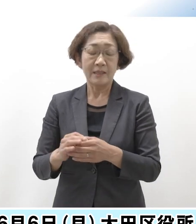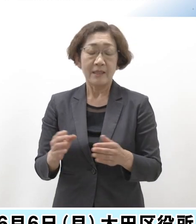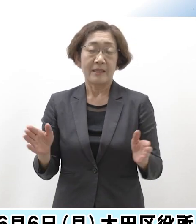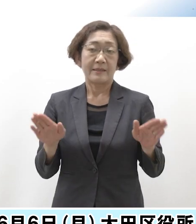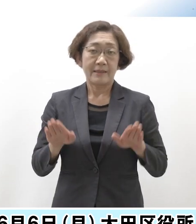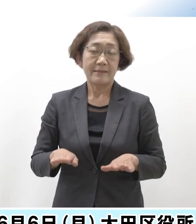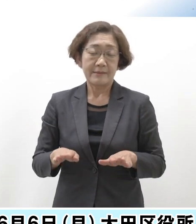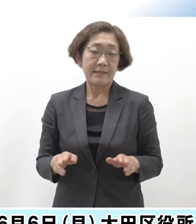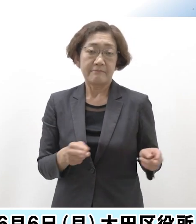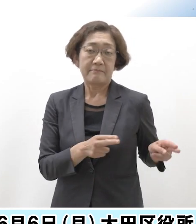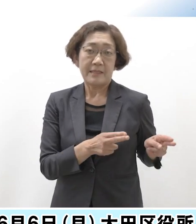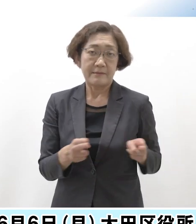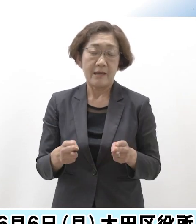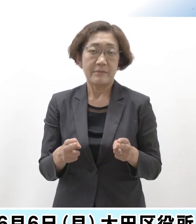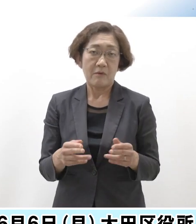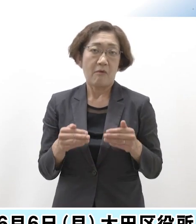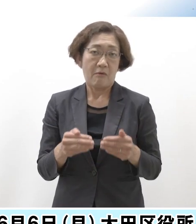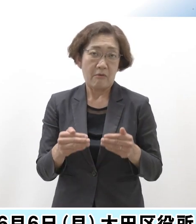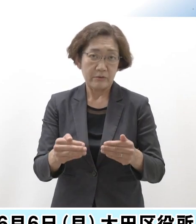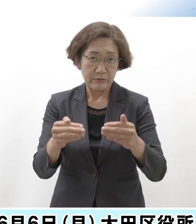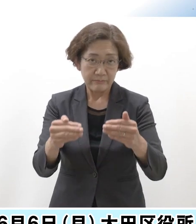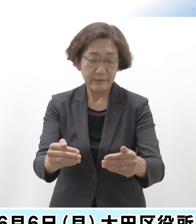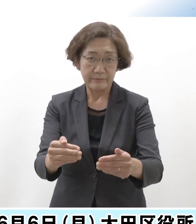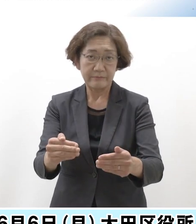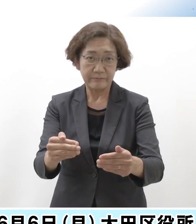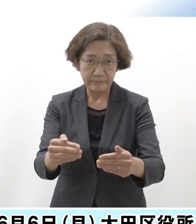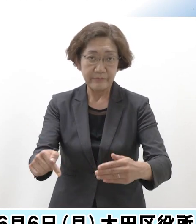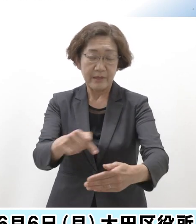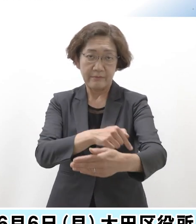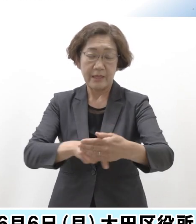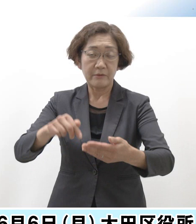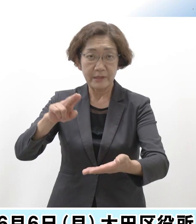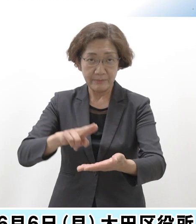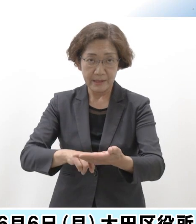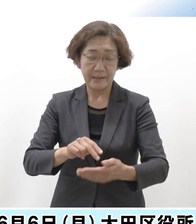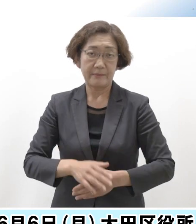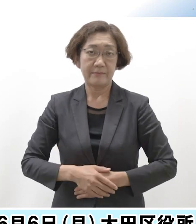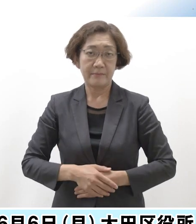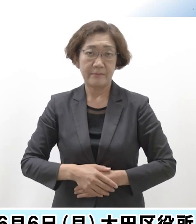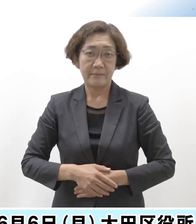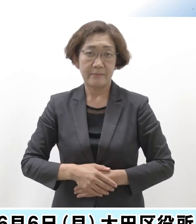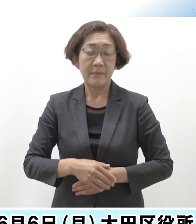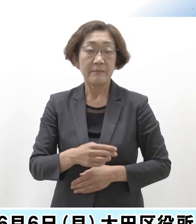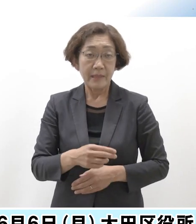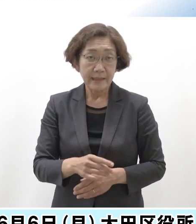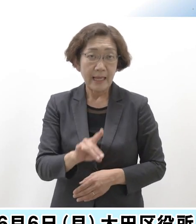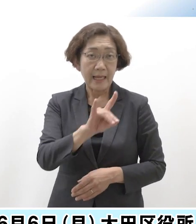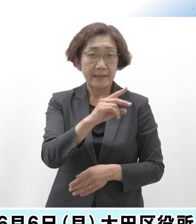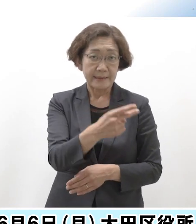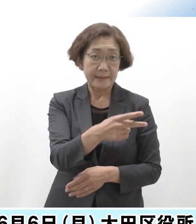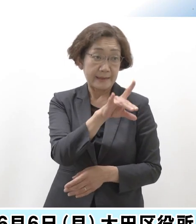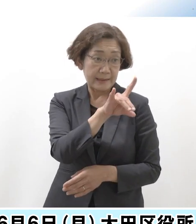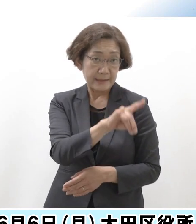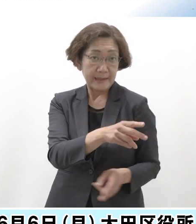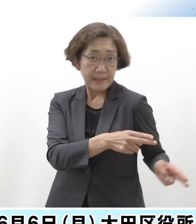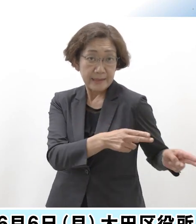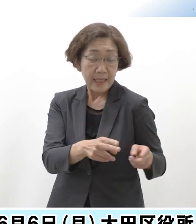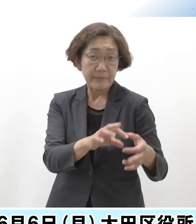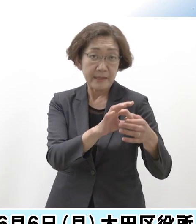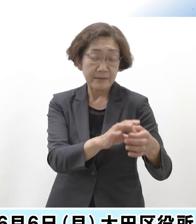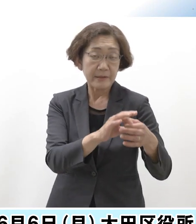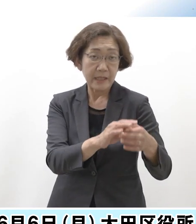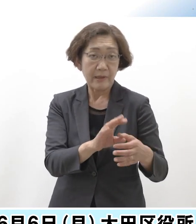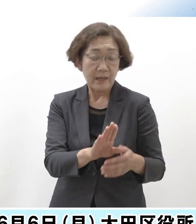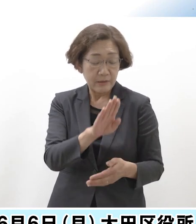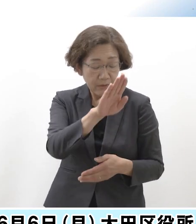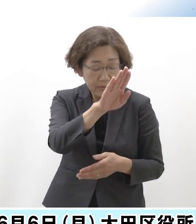てまいります。また京急蒲田駅から先の2期整備については引き続き関